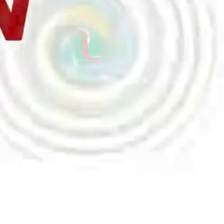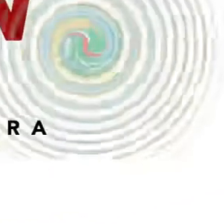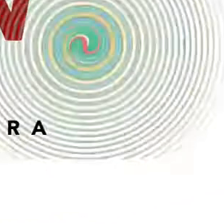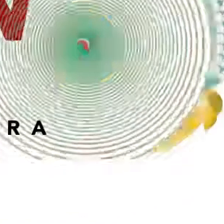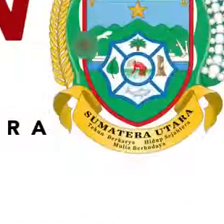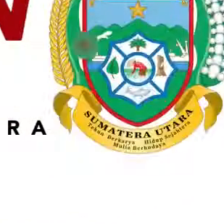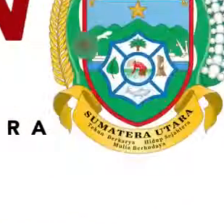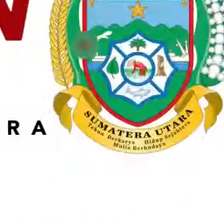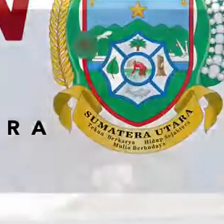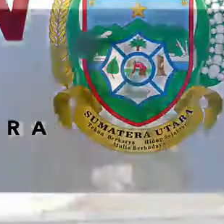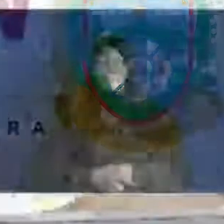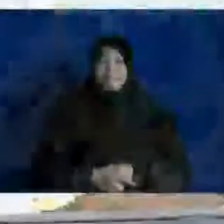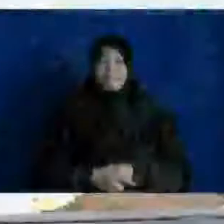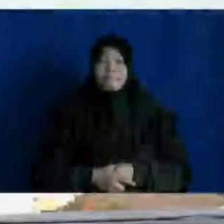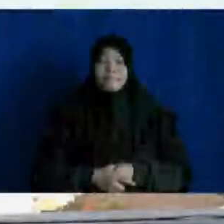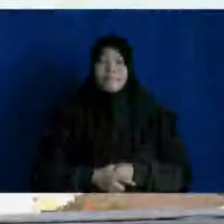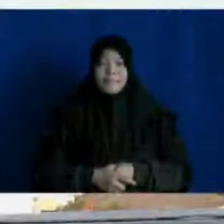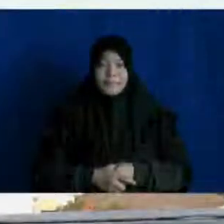terdepan